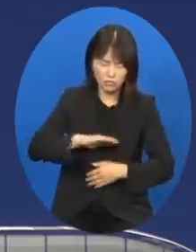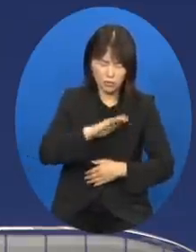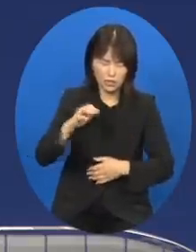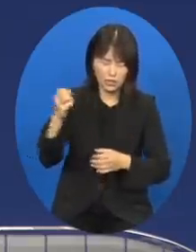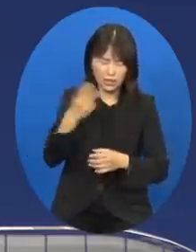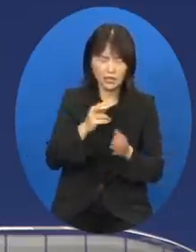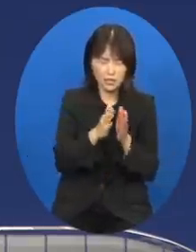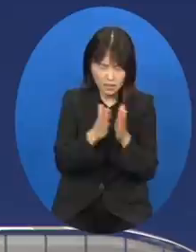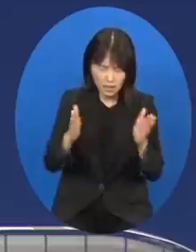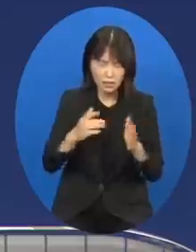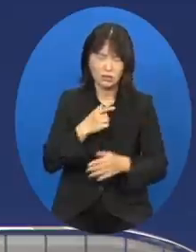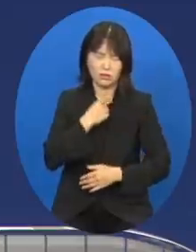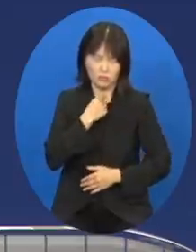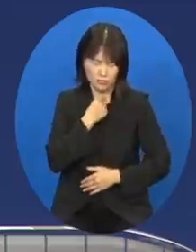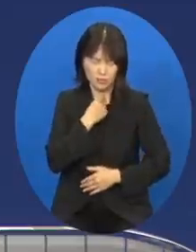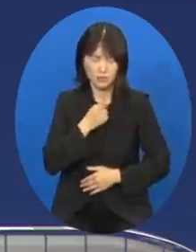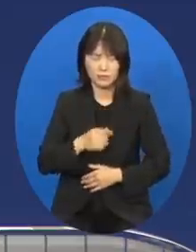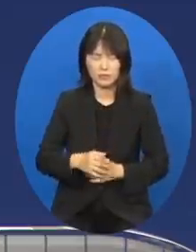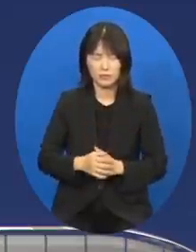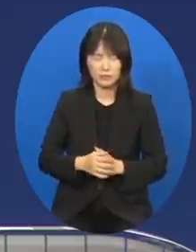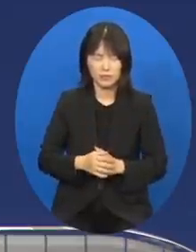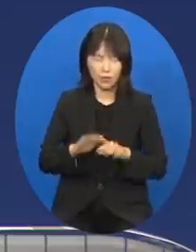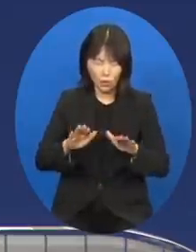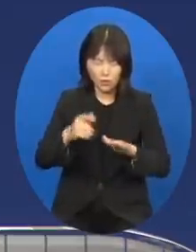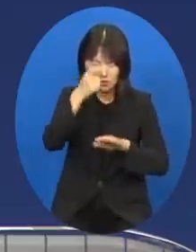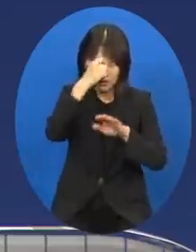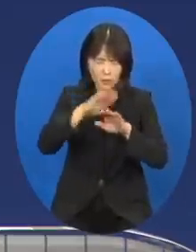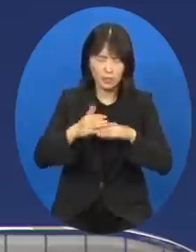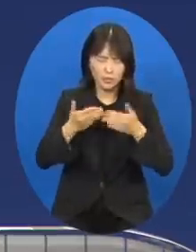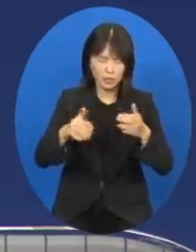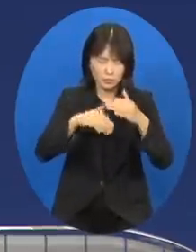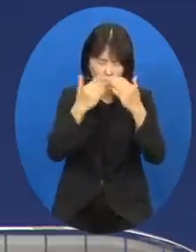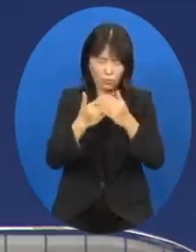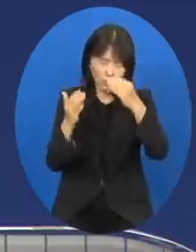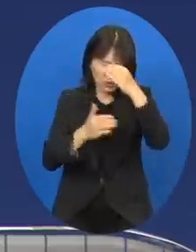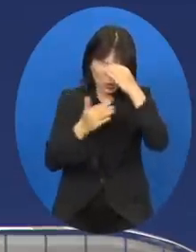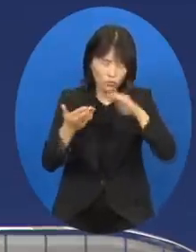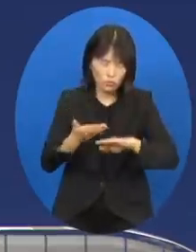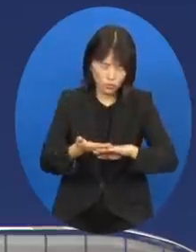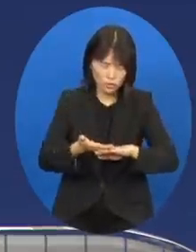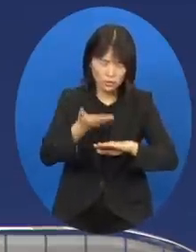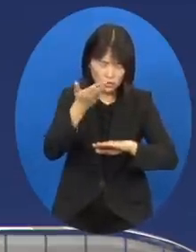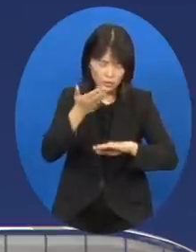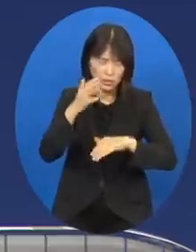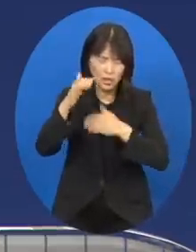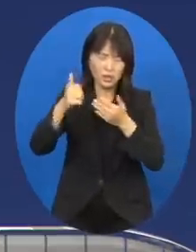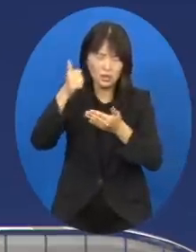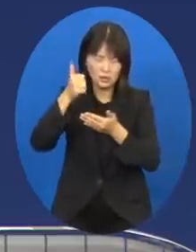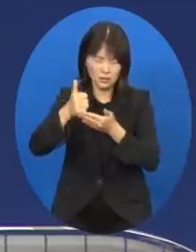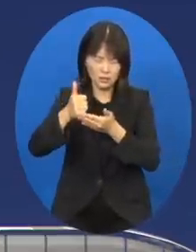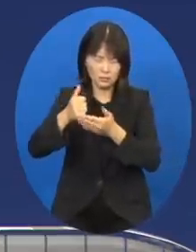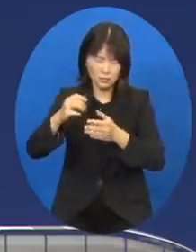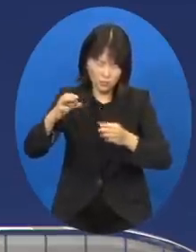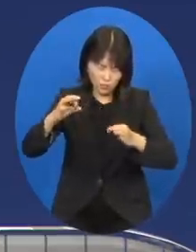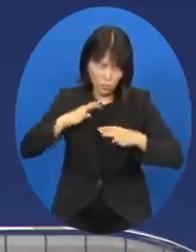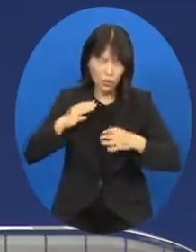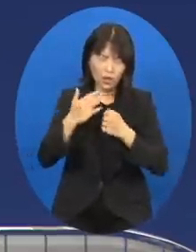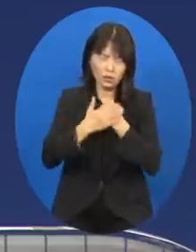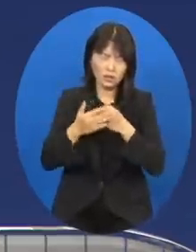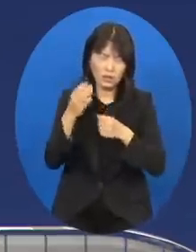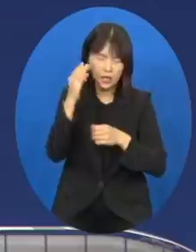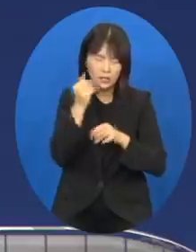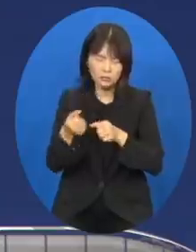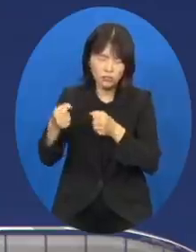다시 시작되기를 원합니다. 오늘 이 예배 드리는 모든 성도들 위해 하나님의 놀라운 은혜와 기름